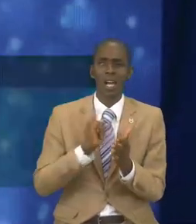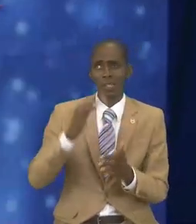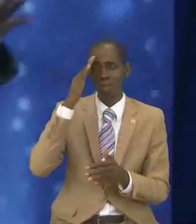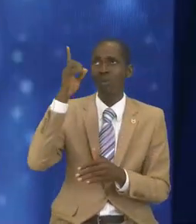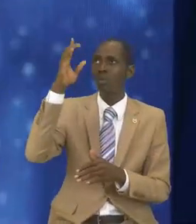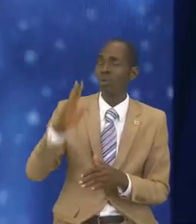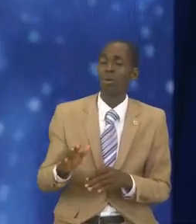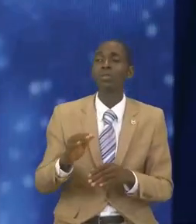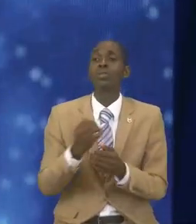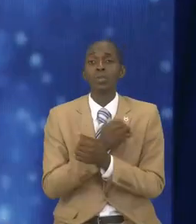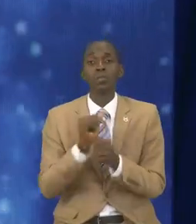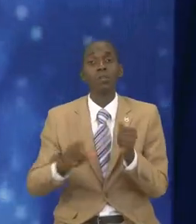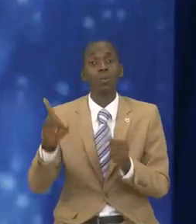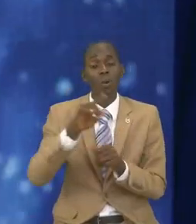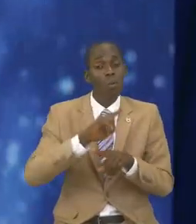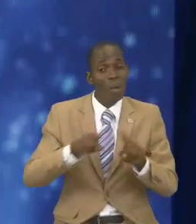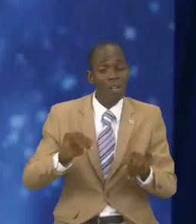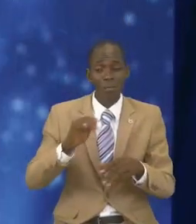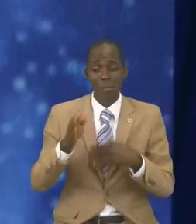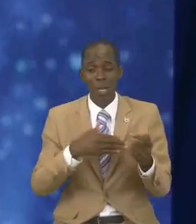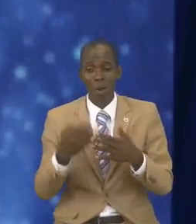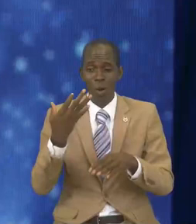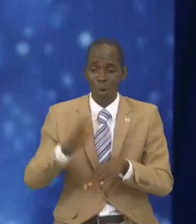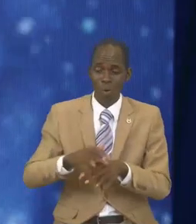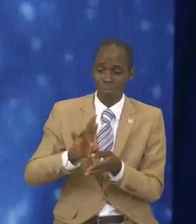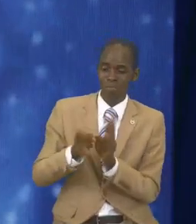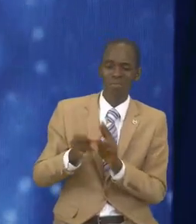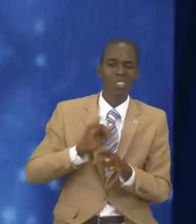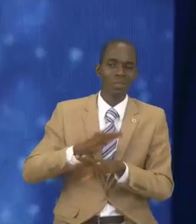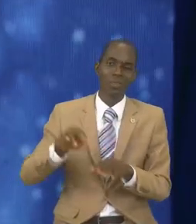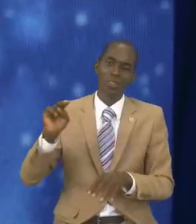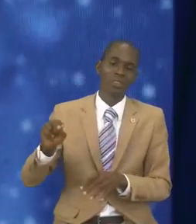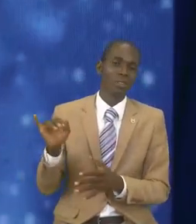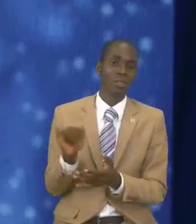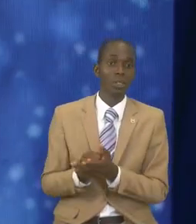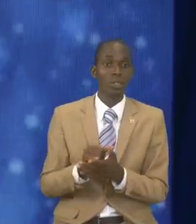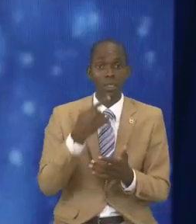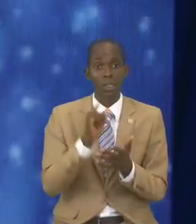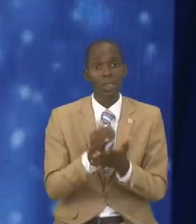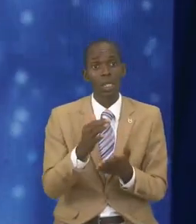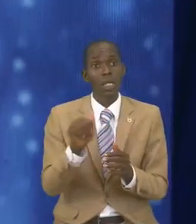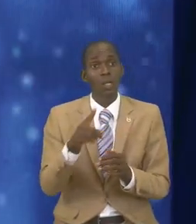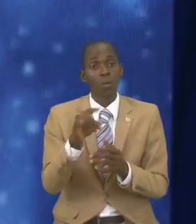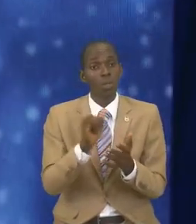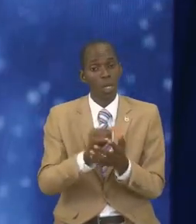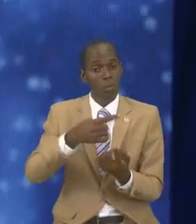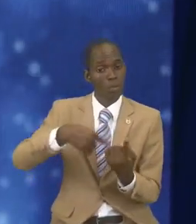discrimination. Écouter la parole de Dieu, de te repentir. Non. Moi, je ne veux pas écouter ça. Celui qui détourne l'oreille